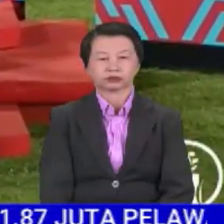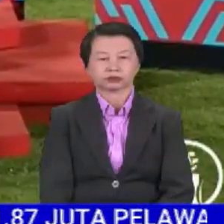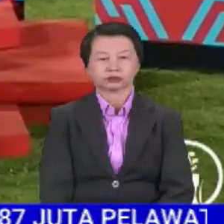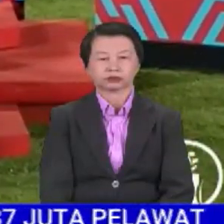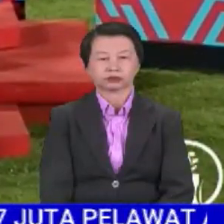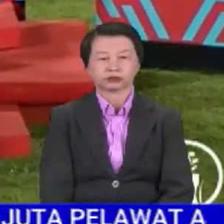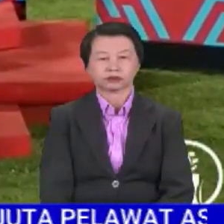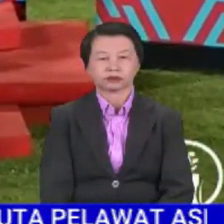malamnya akan meninggal